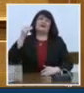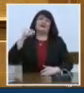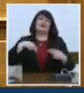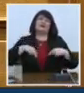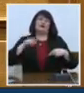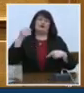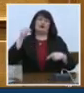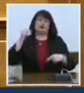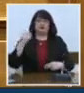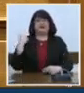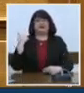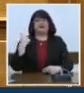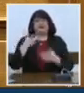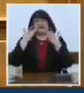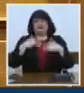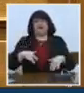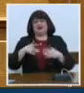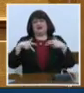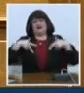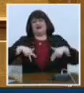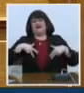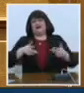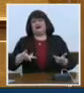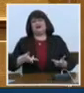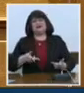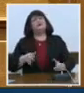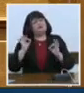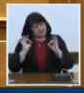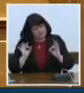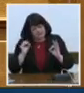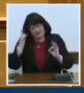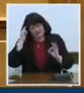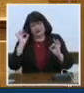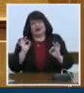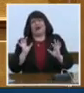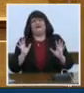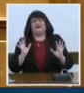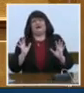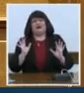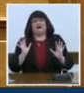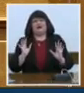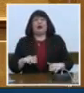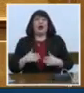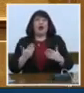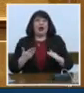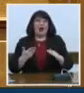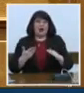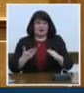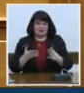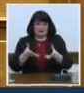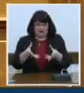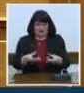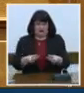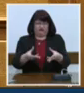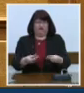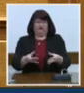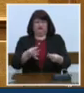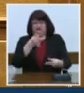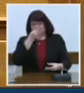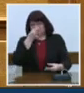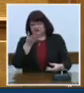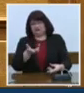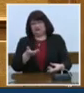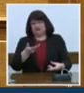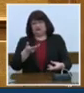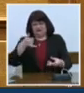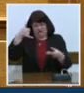κυβέρνησης. Είναι απολύτως θεμητό αυτό να το κάνετε. Ο βάλτος όμως, στον οποίο έχετε σύρει την αντιπαράθεση, δεν είναι δικαίωμά